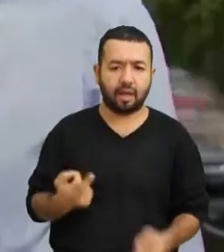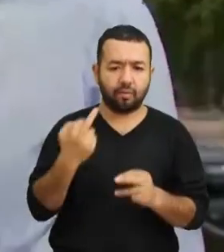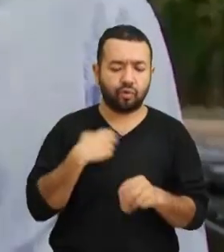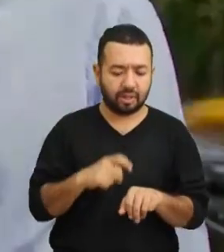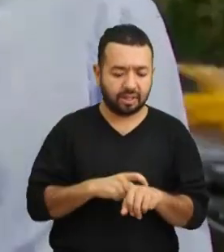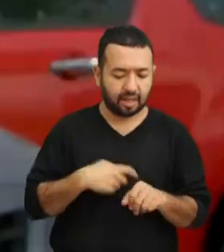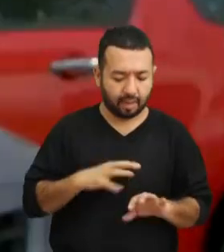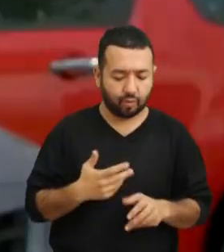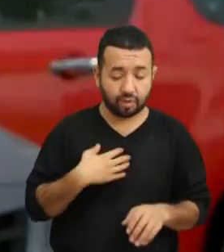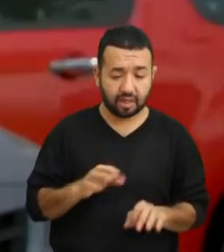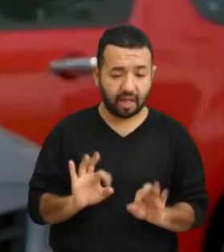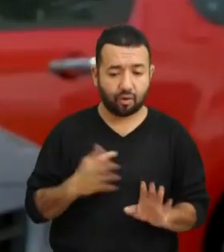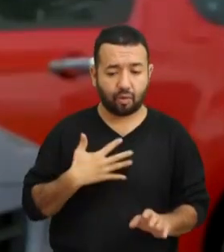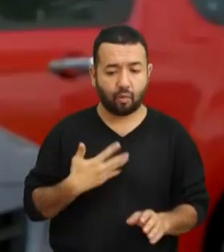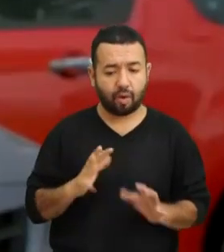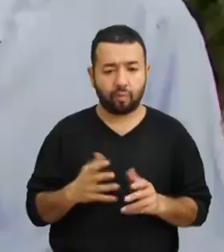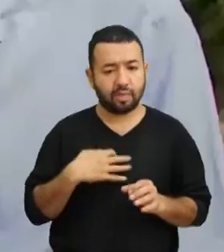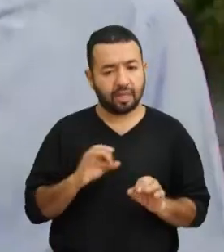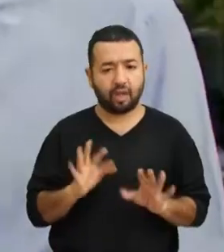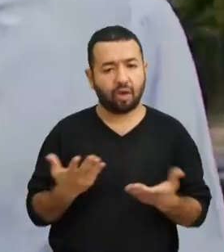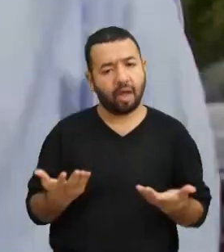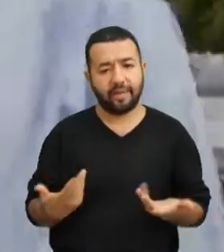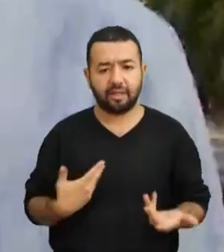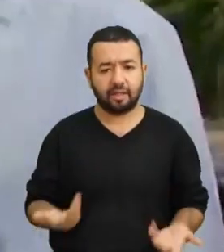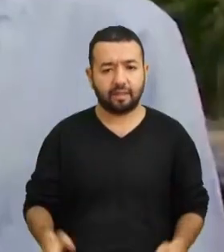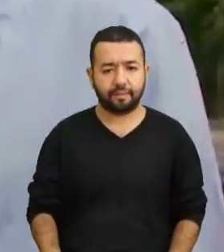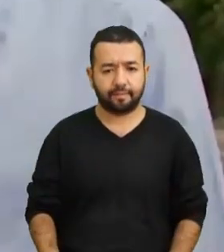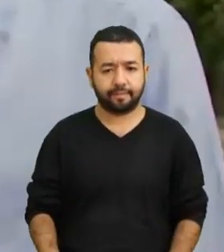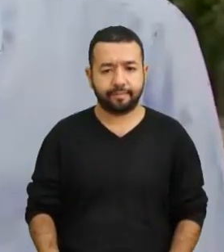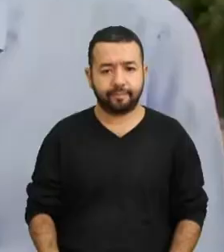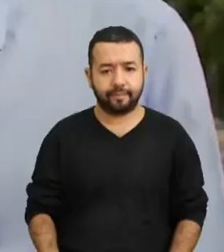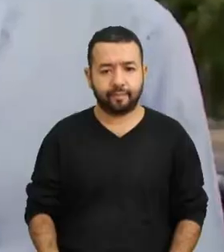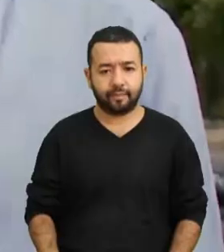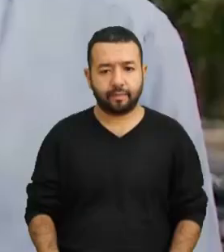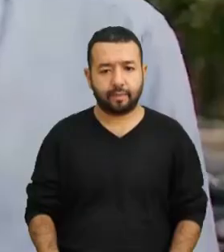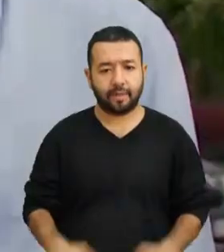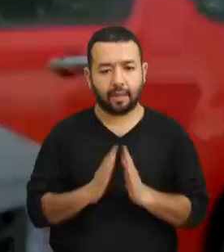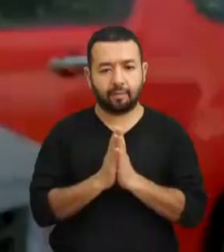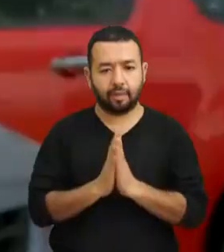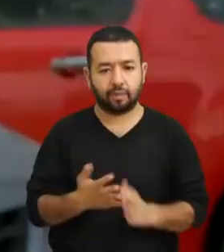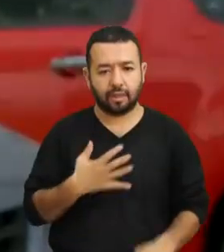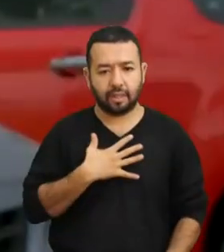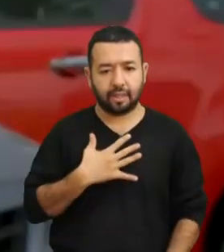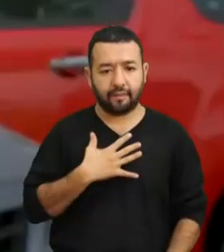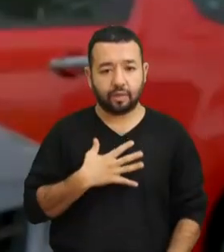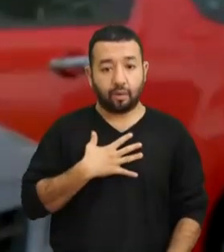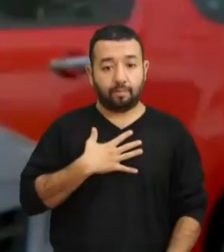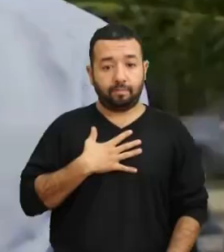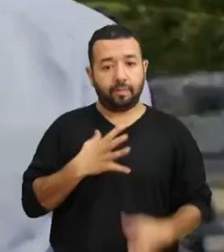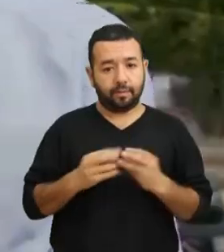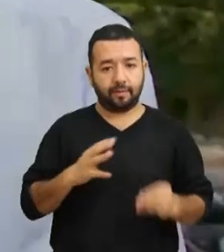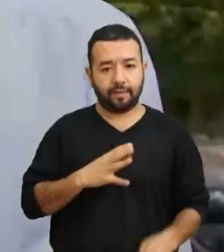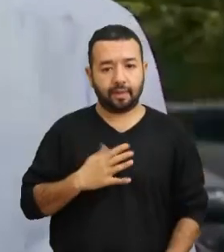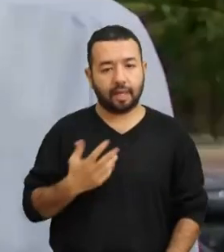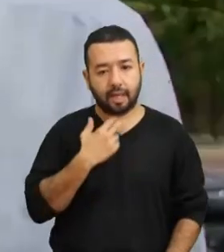sinirlerimizi bozmaya hiç gerek yok aslında. Ama işte. pardon ya. Nefesin tut geçer hıçkırığım.